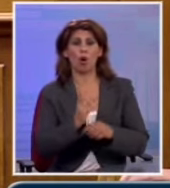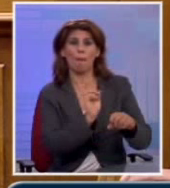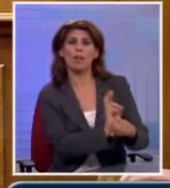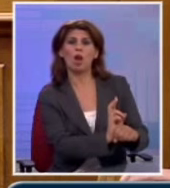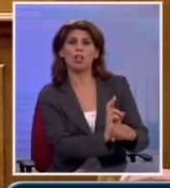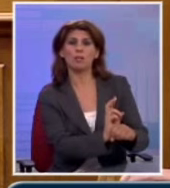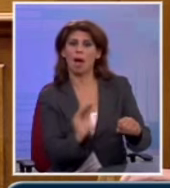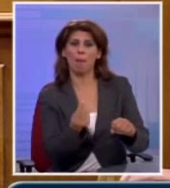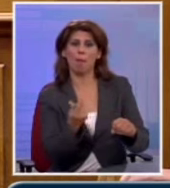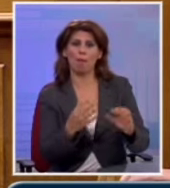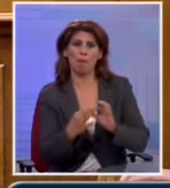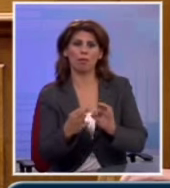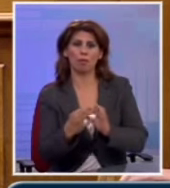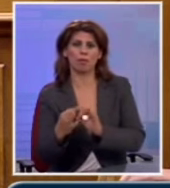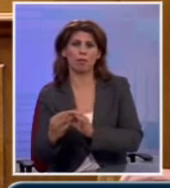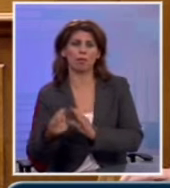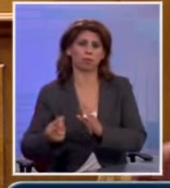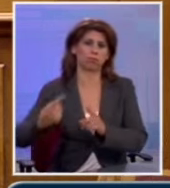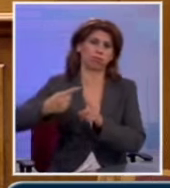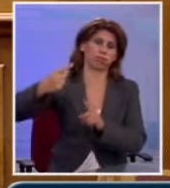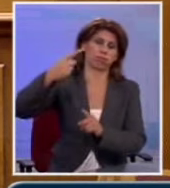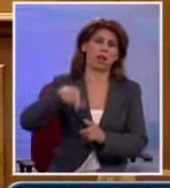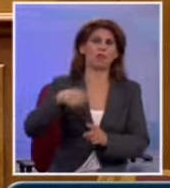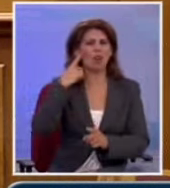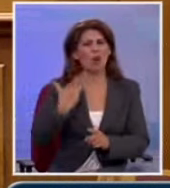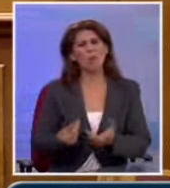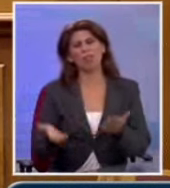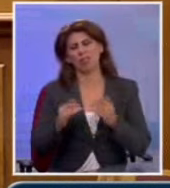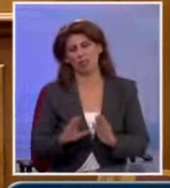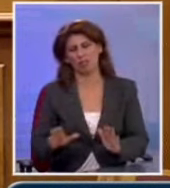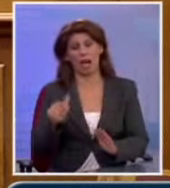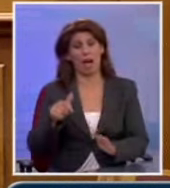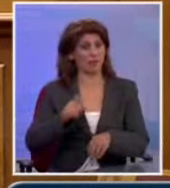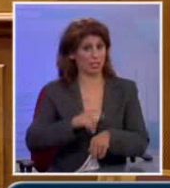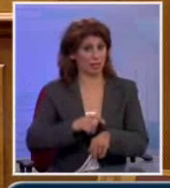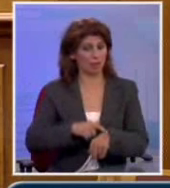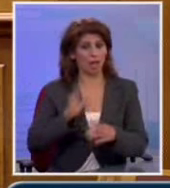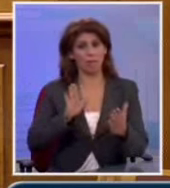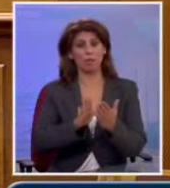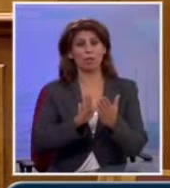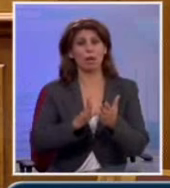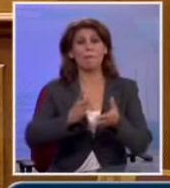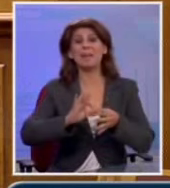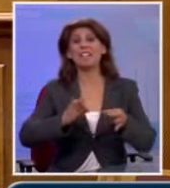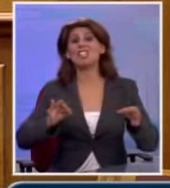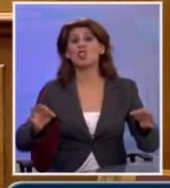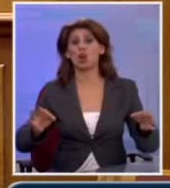αυτό. Κανένα νόημα. Τούτη την ώρα είμαστε αντιμέτωποι με την